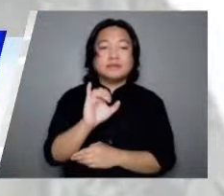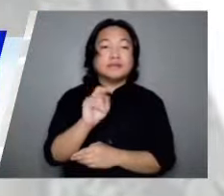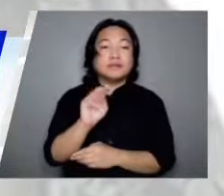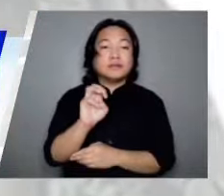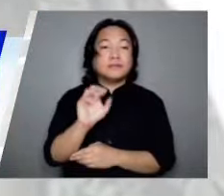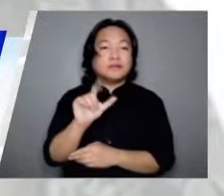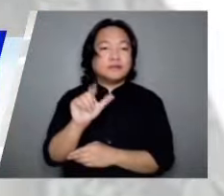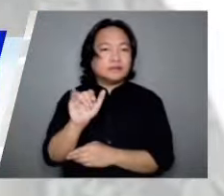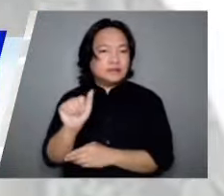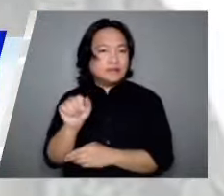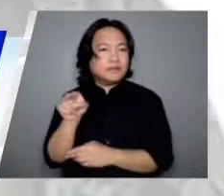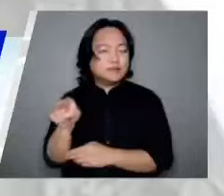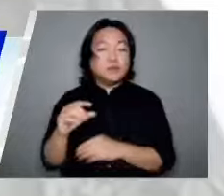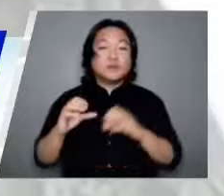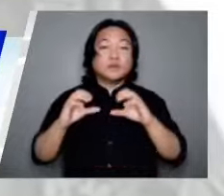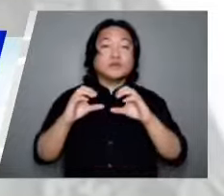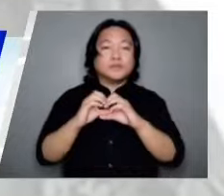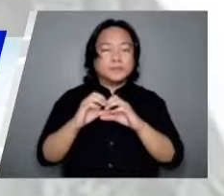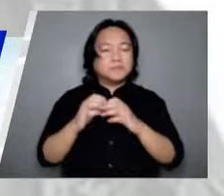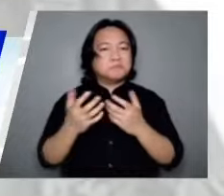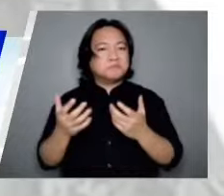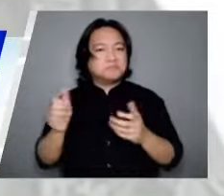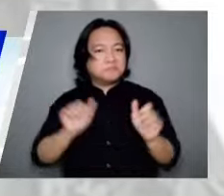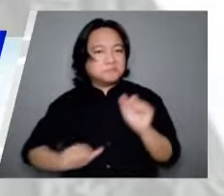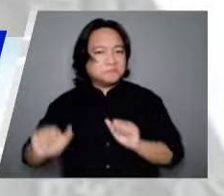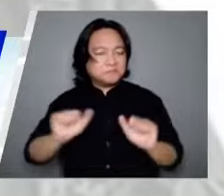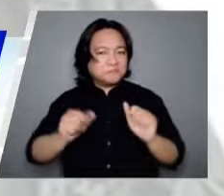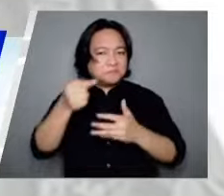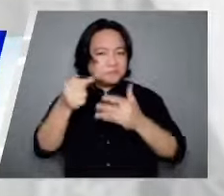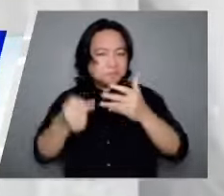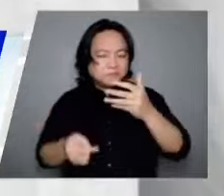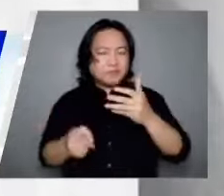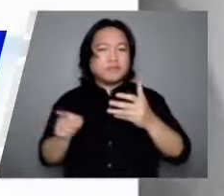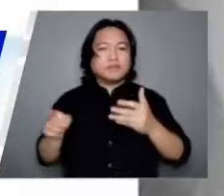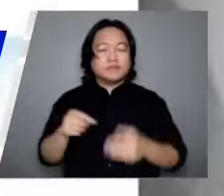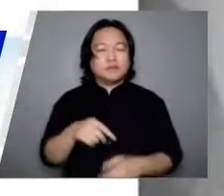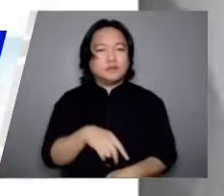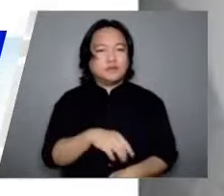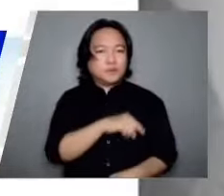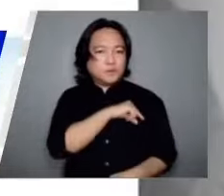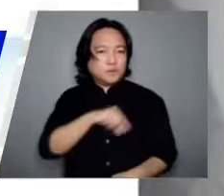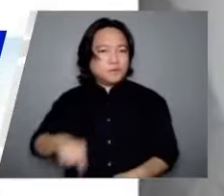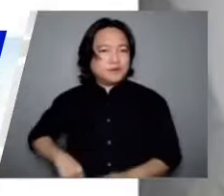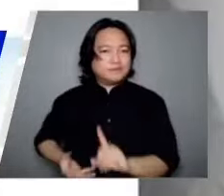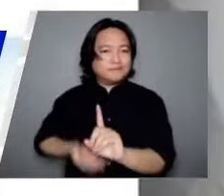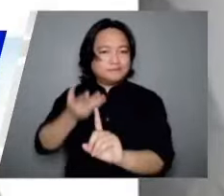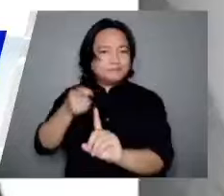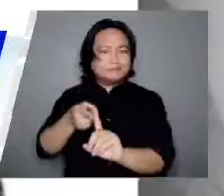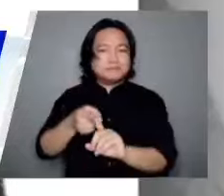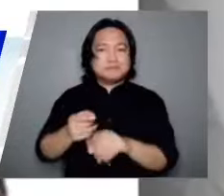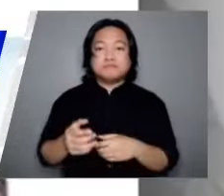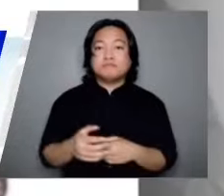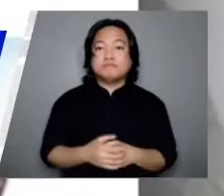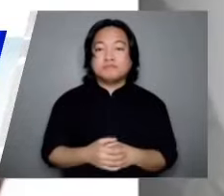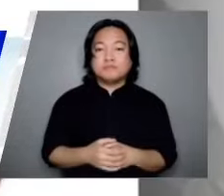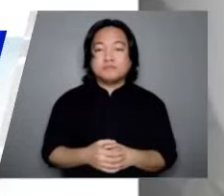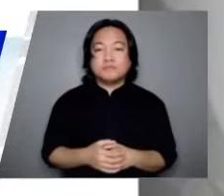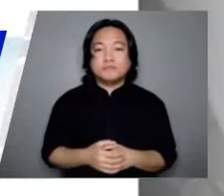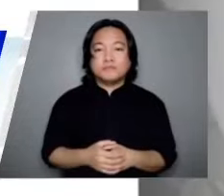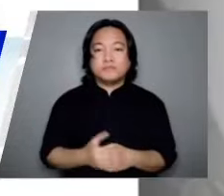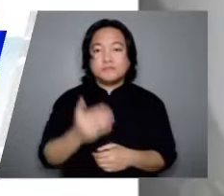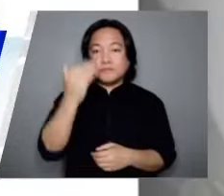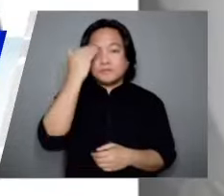GMA Entertainment Group. Bibigang buhay ng Kapuso Primetime Queen ang isang guro sa gitna ng eleksyon na magliligtas sa huling kopya ng